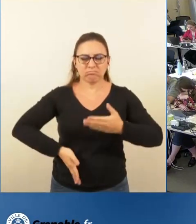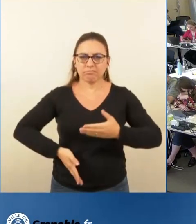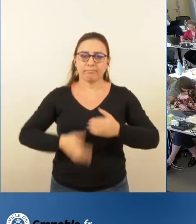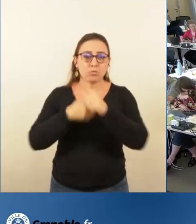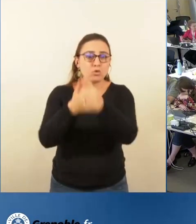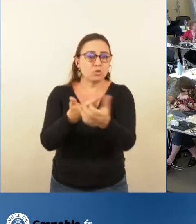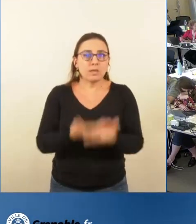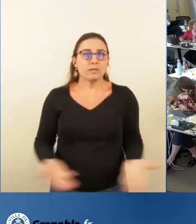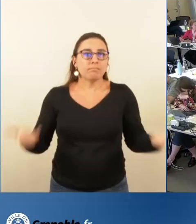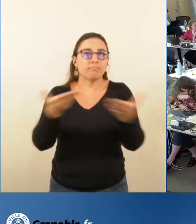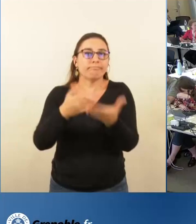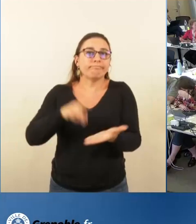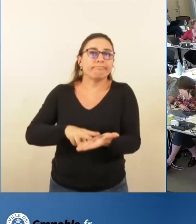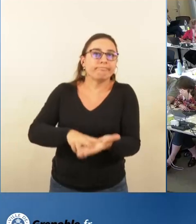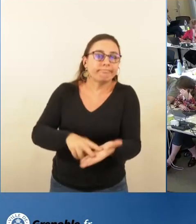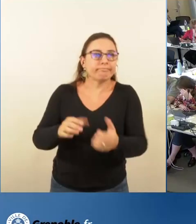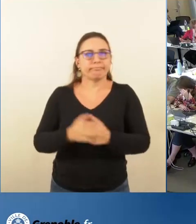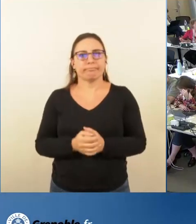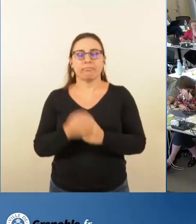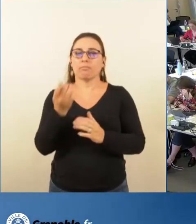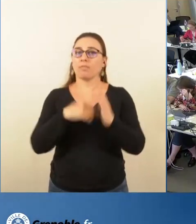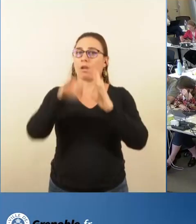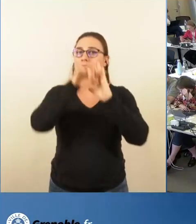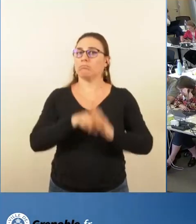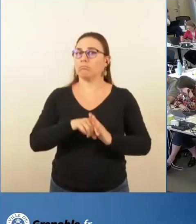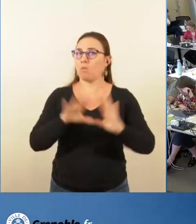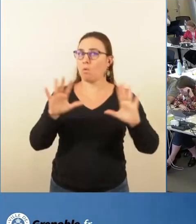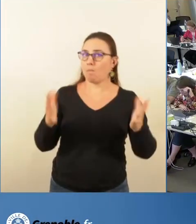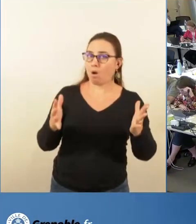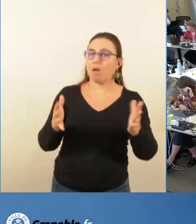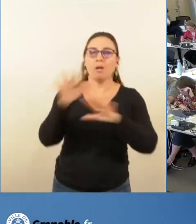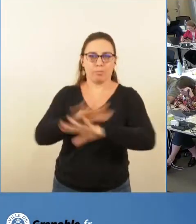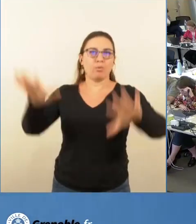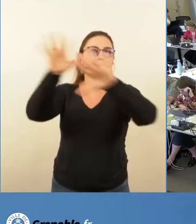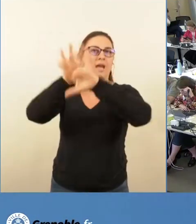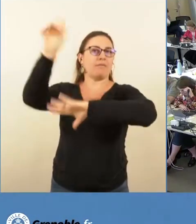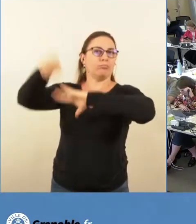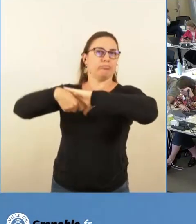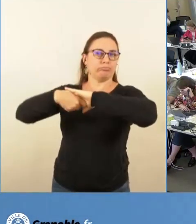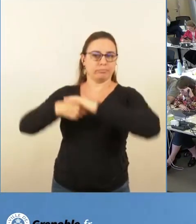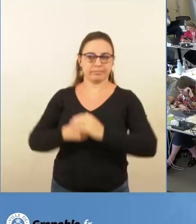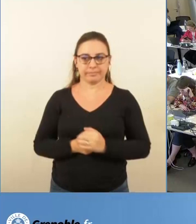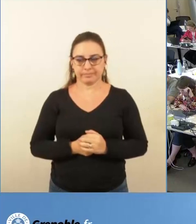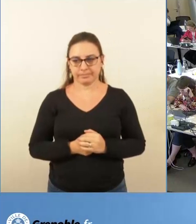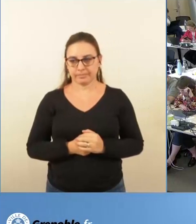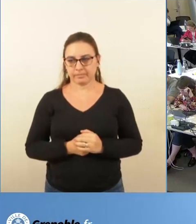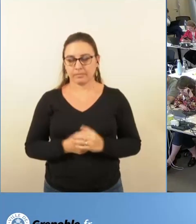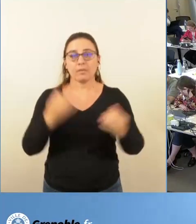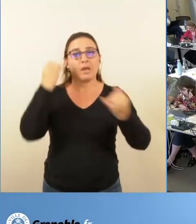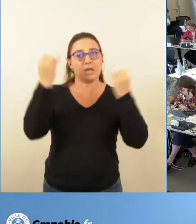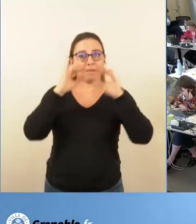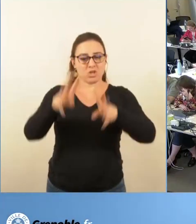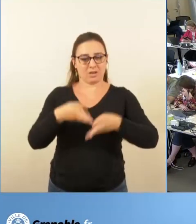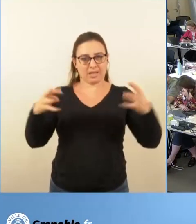réalité la condition pour percevoir des financements de la Caisse d'Allocations Familiales si les grilles